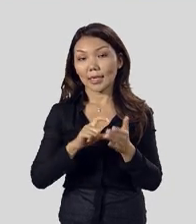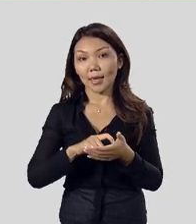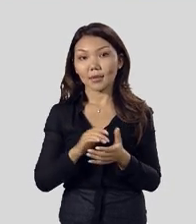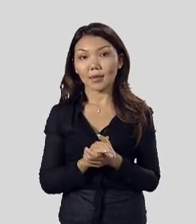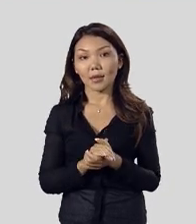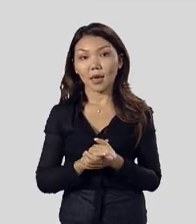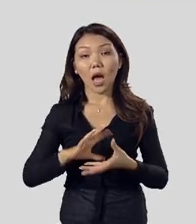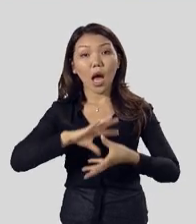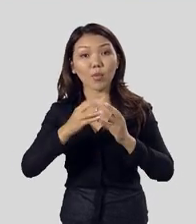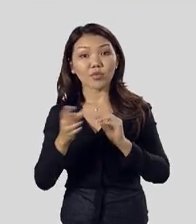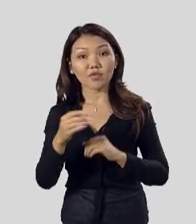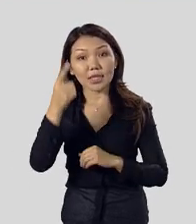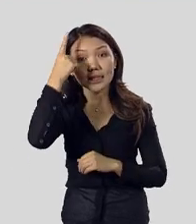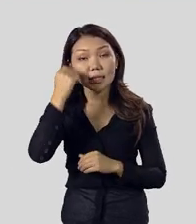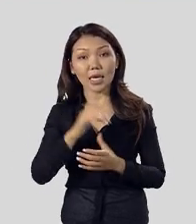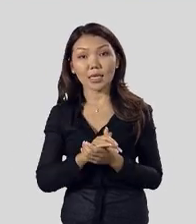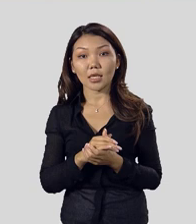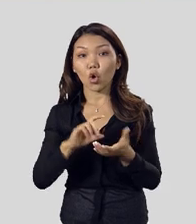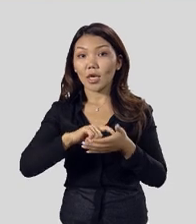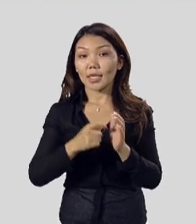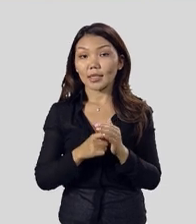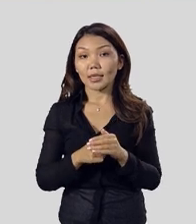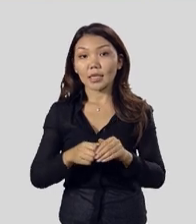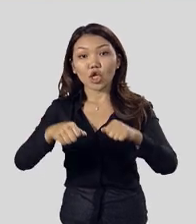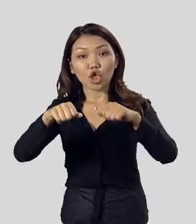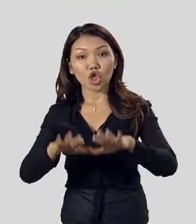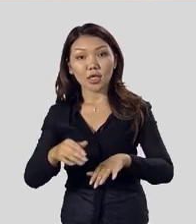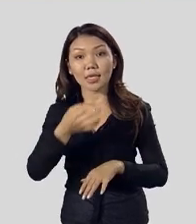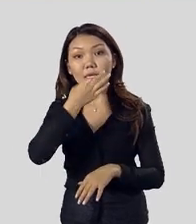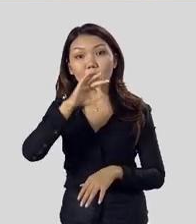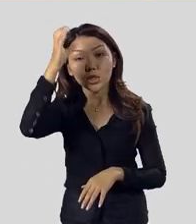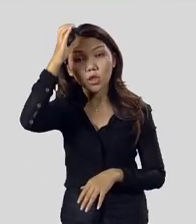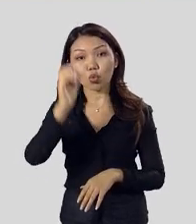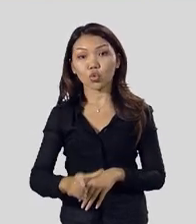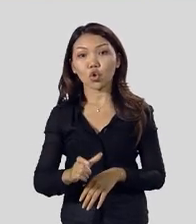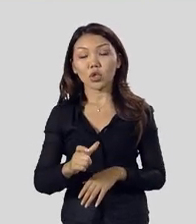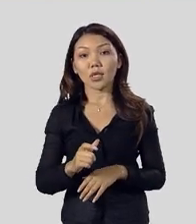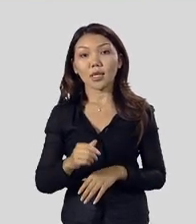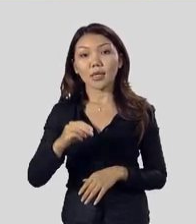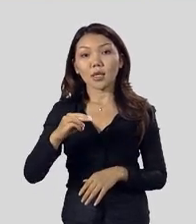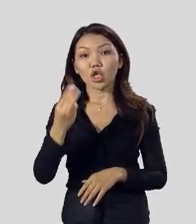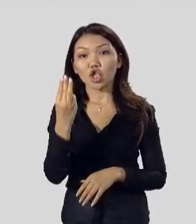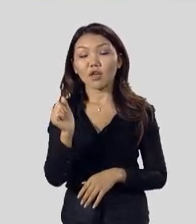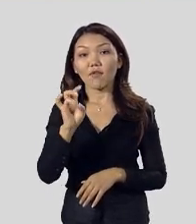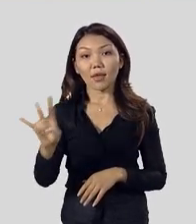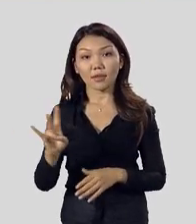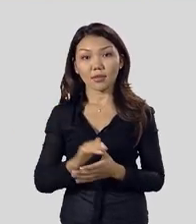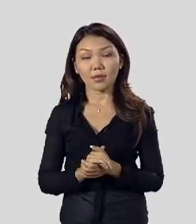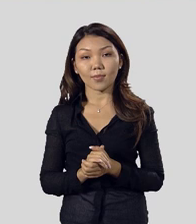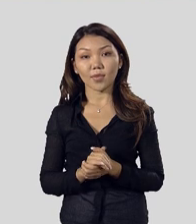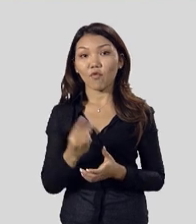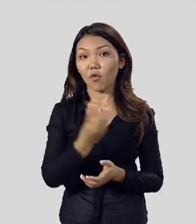знания о клетке решил немецкий биолог the door шванн на это его вдохновила